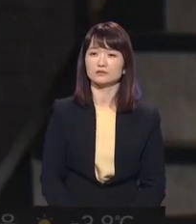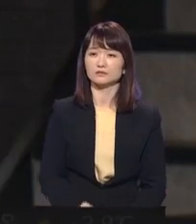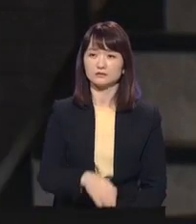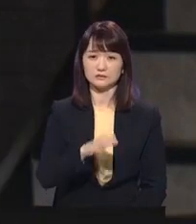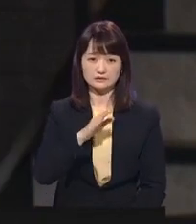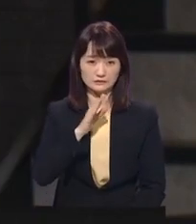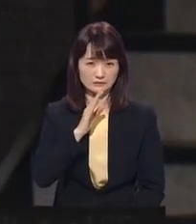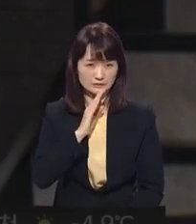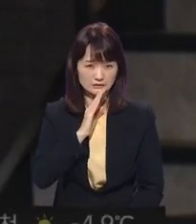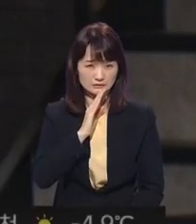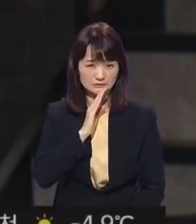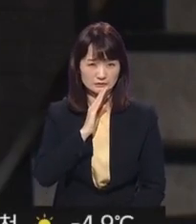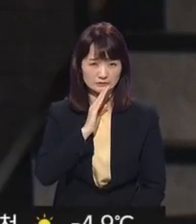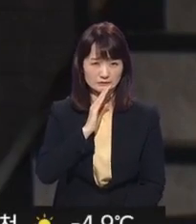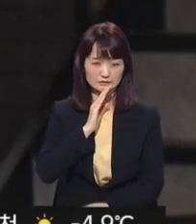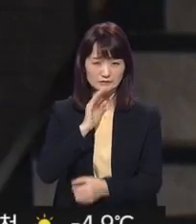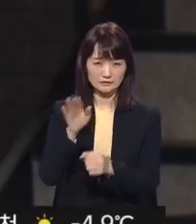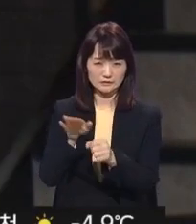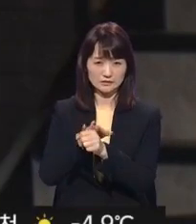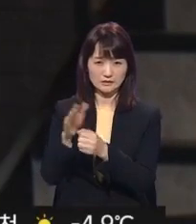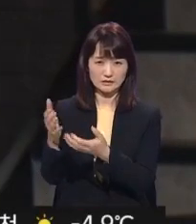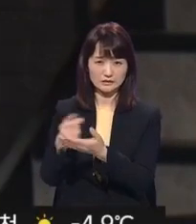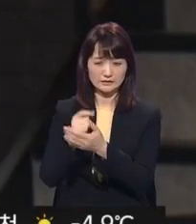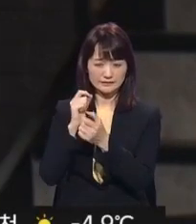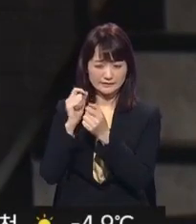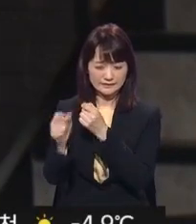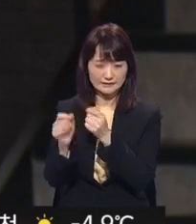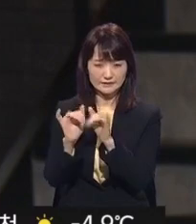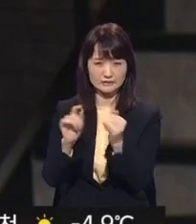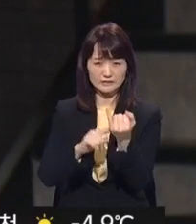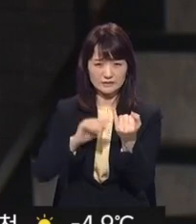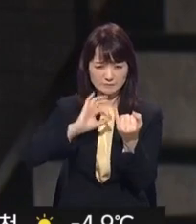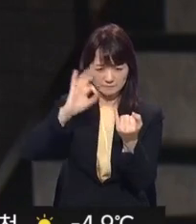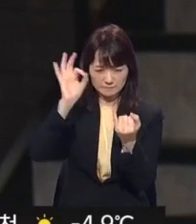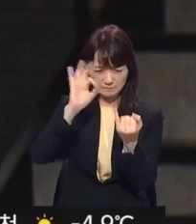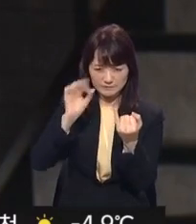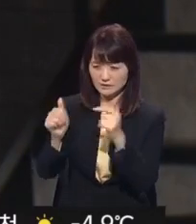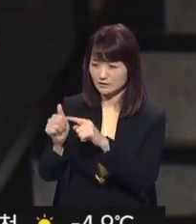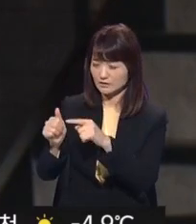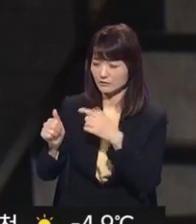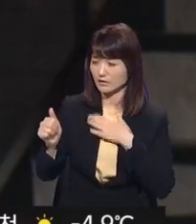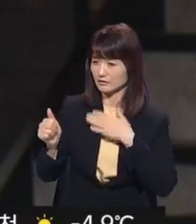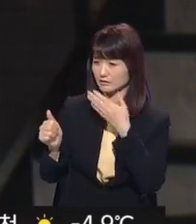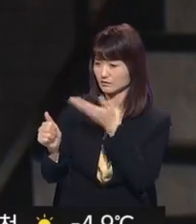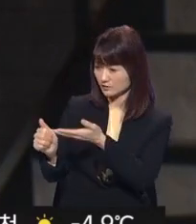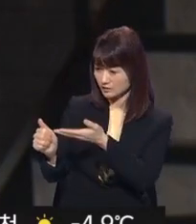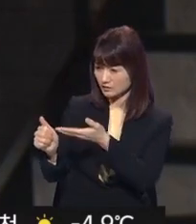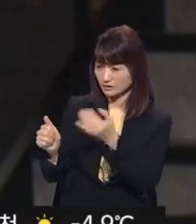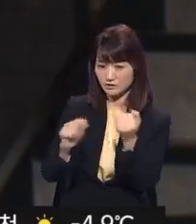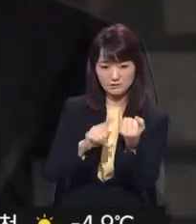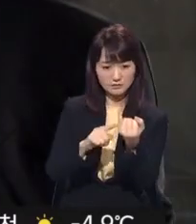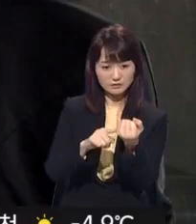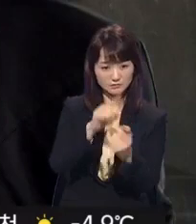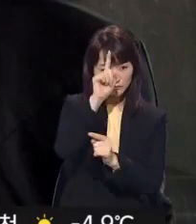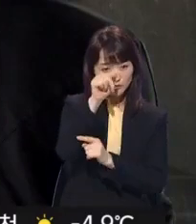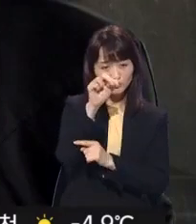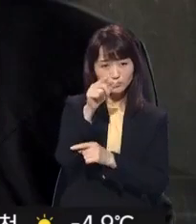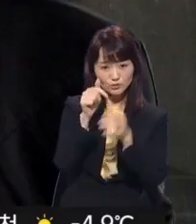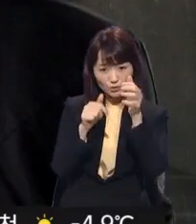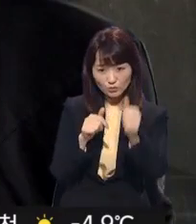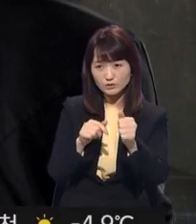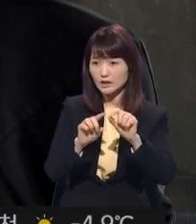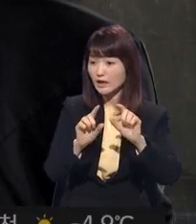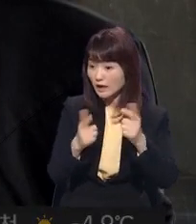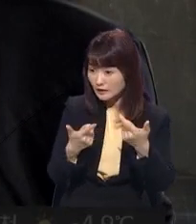로맨스 스퀘어를 하는 사람이 있다면 그 사람을 좀 찾아내서이 사람에게 인식시켜주는이 사람은 이수진 원장이 아니었다 이런 걸 좀